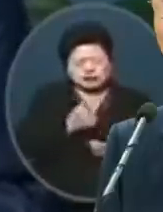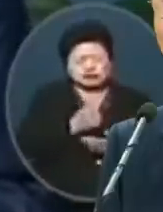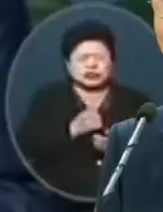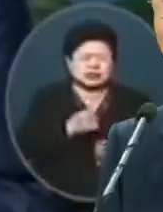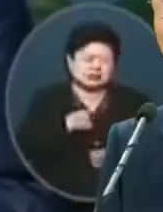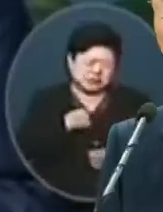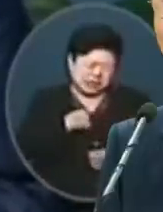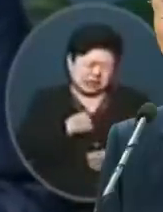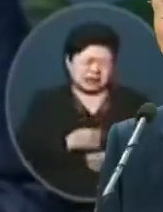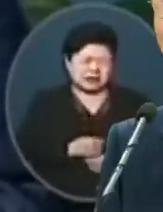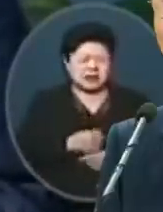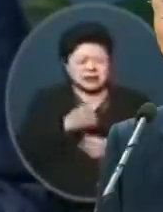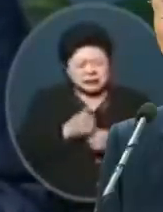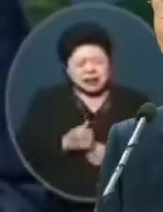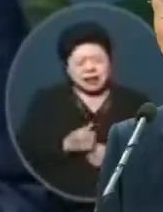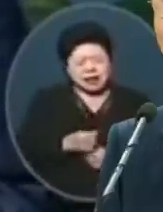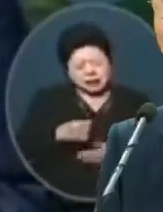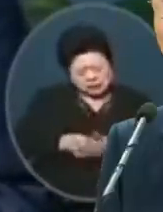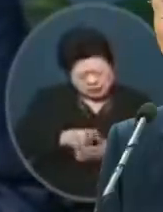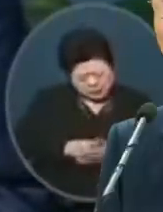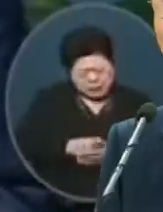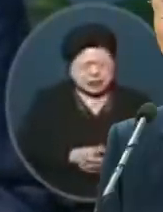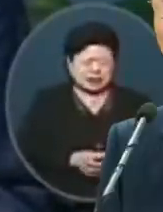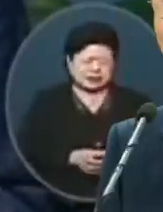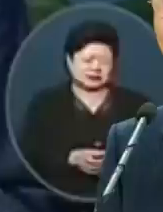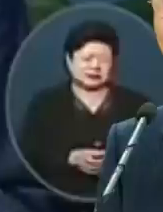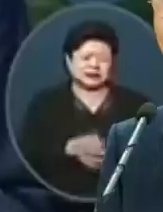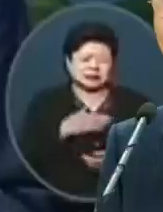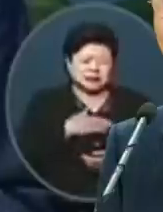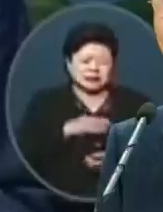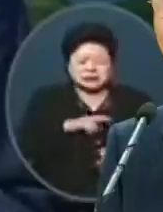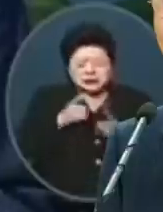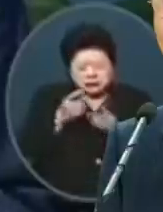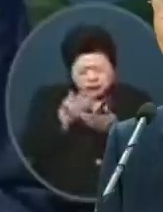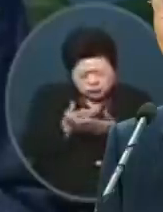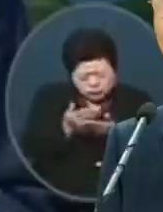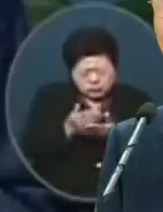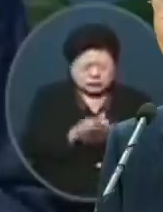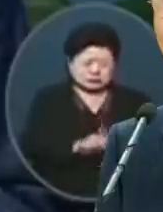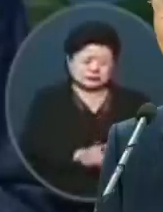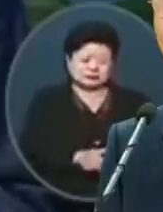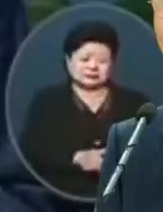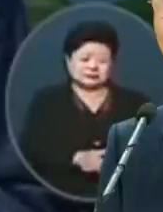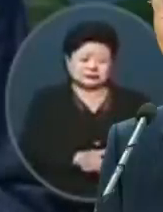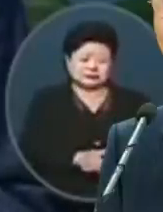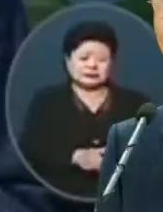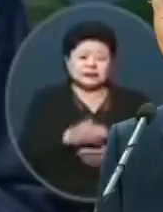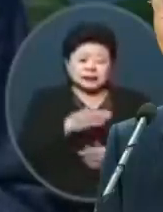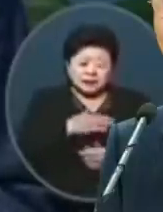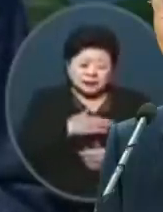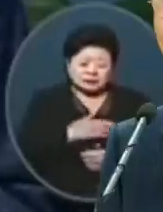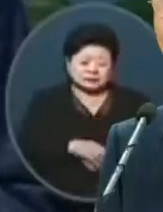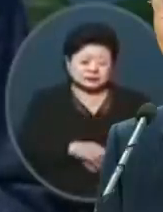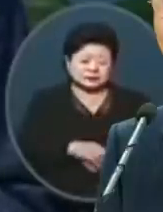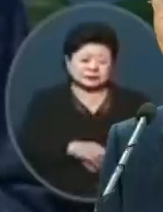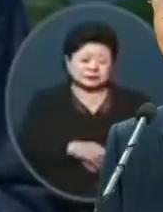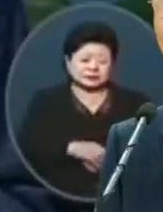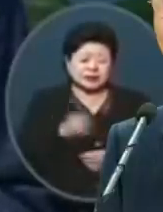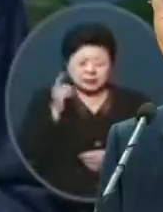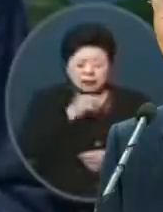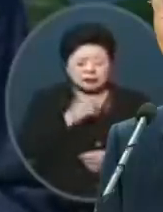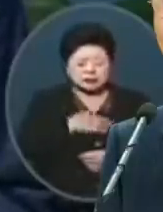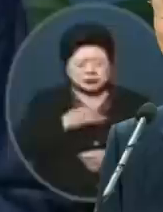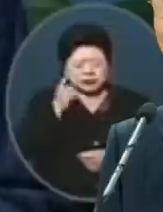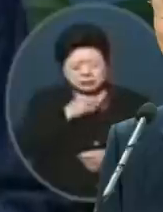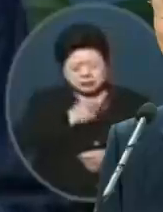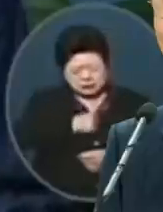죄인입니다. 하나님 나는 어떻게 되겠습니까? 나를 살려주십시오. 나는 나쁜